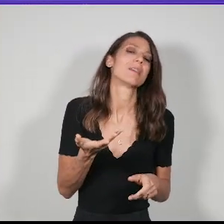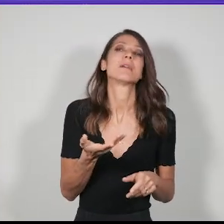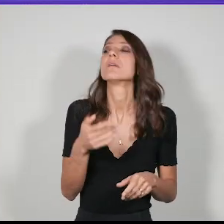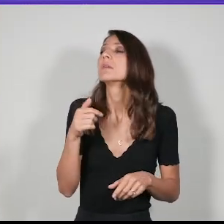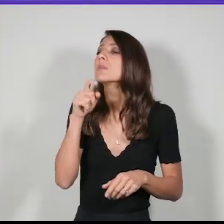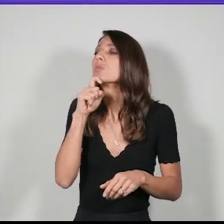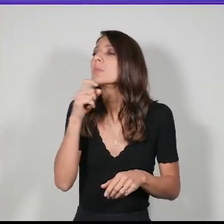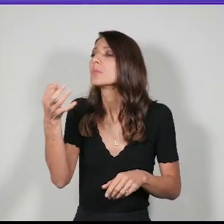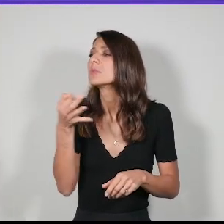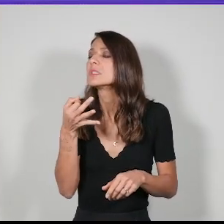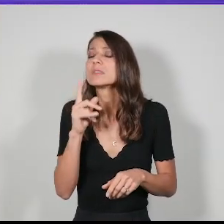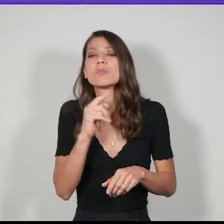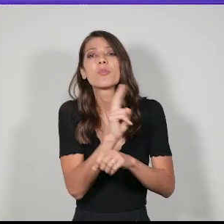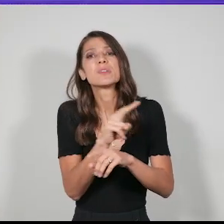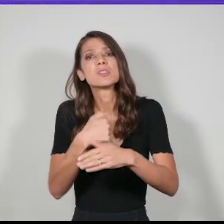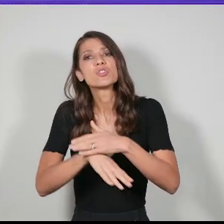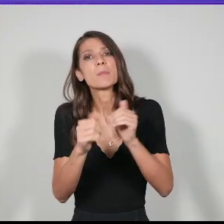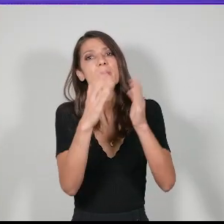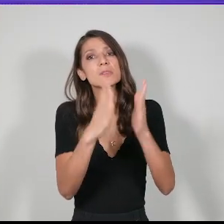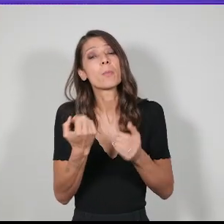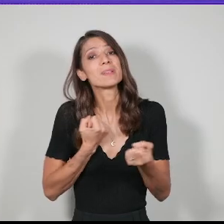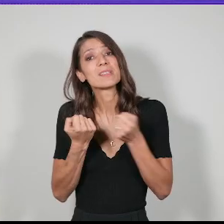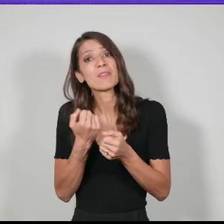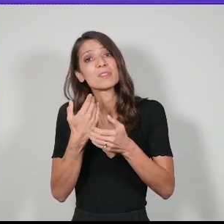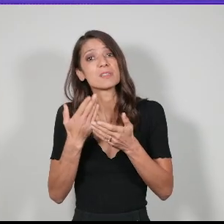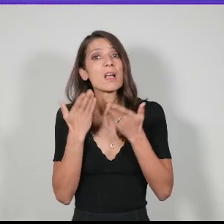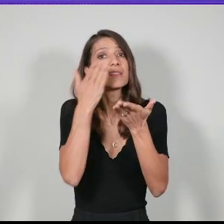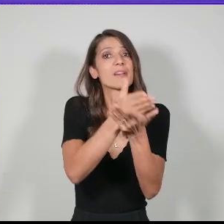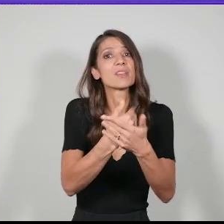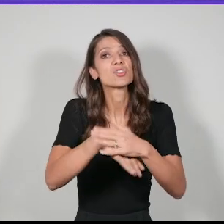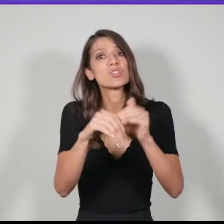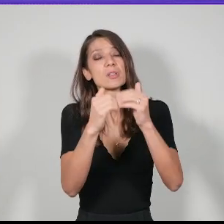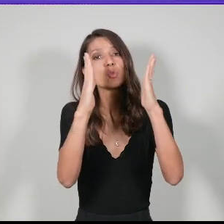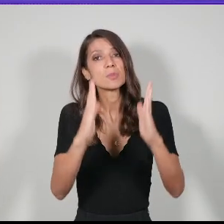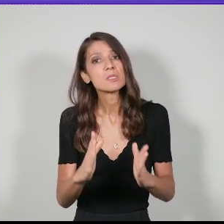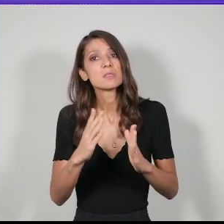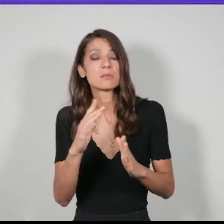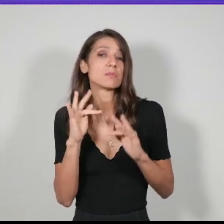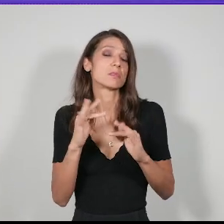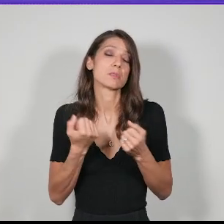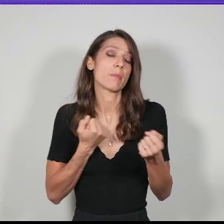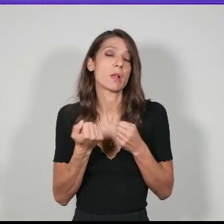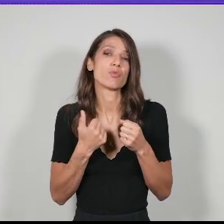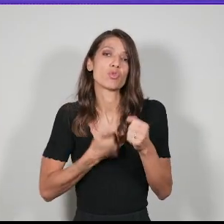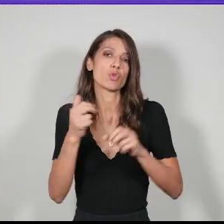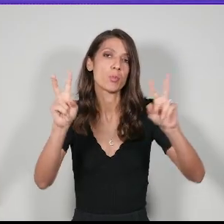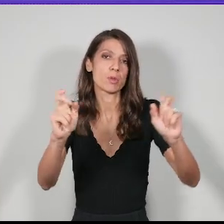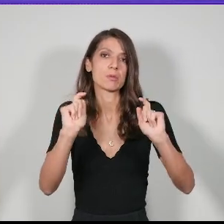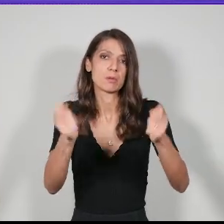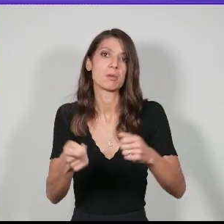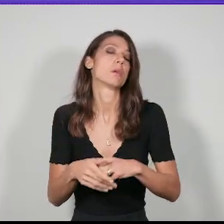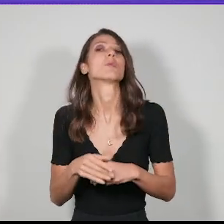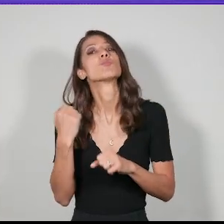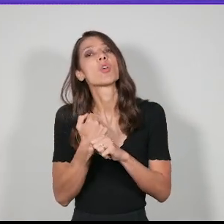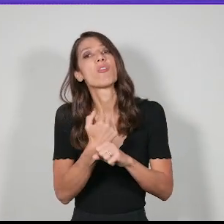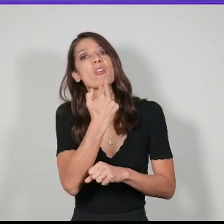domicile, etc. Les services à domicile, enfin maintenant les services autonomie, comme on les appelle, qui font bien leur boulot,